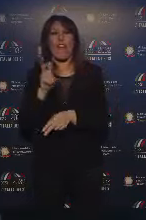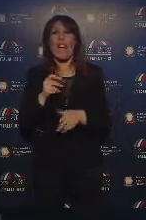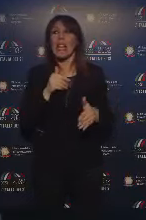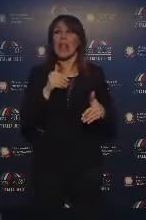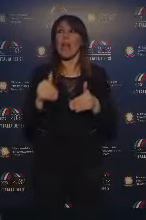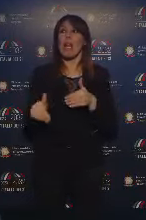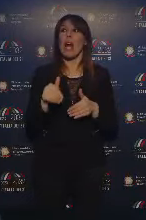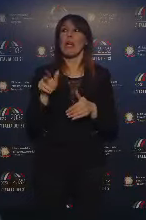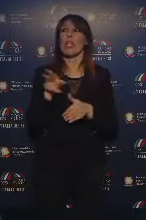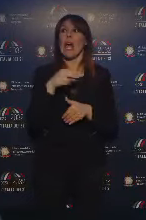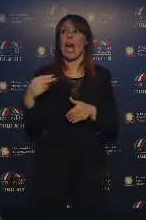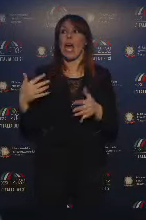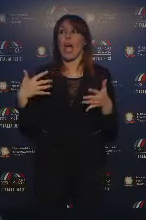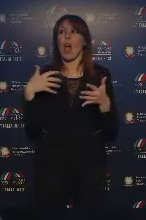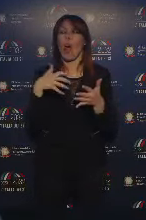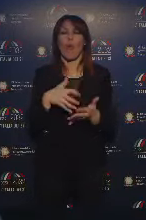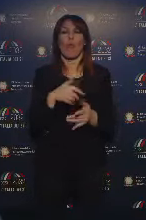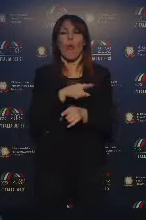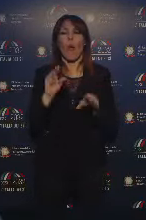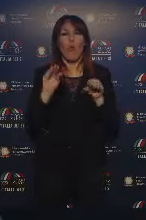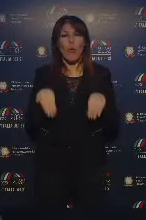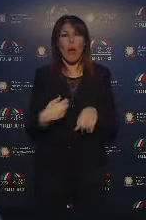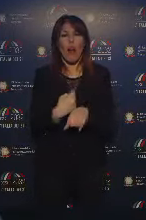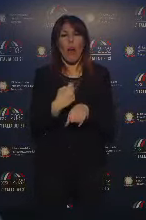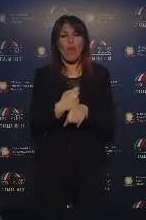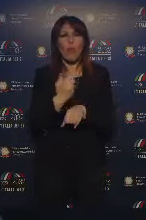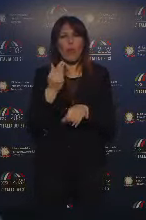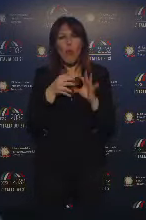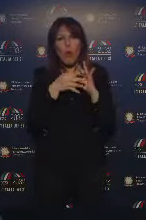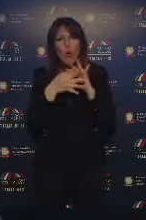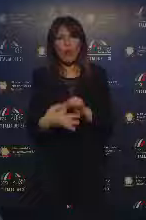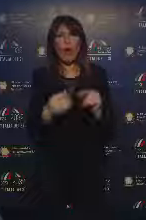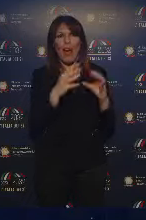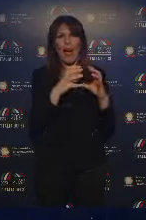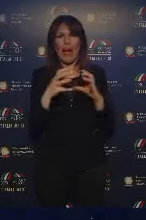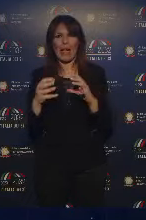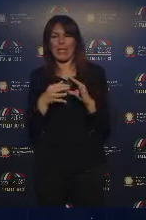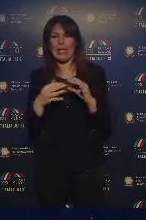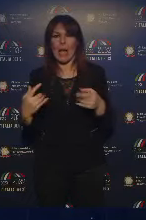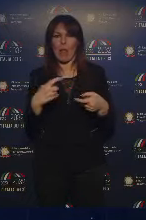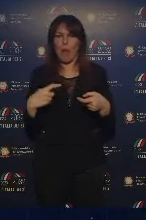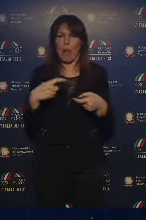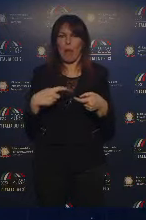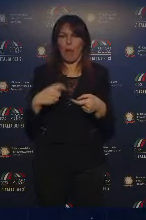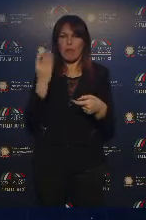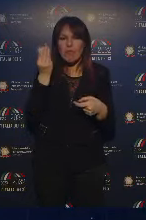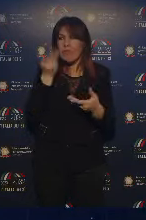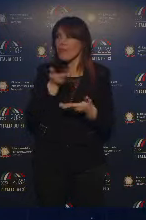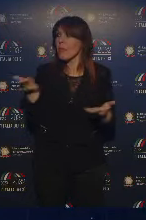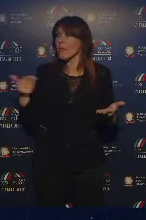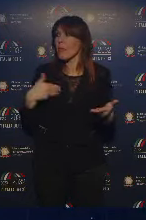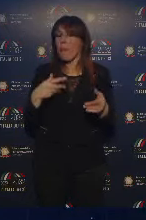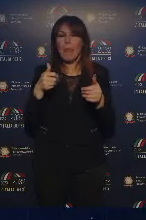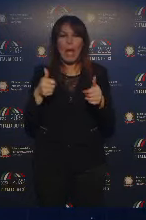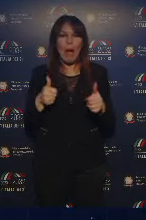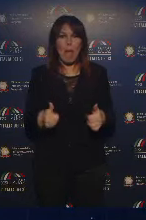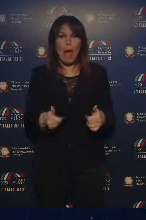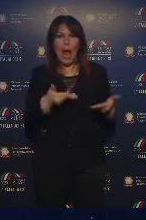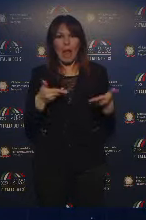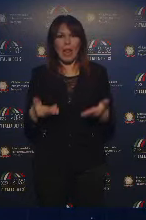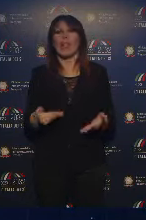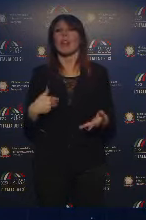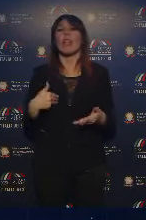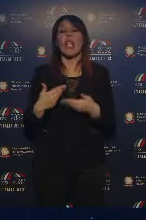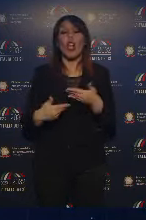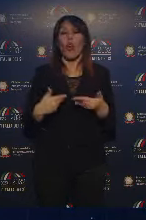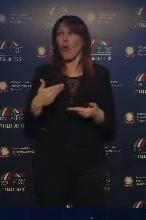euro Pensate ai posti di lavoro creati alle aziende coinvolte gli appalti attualmente in corso